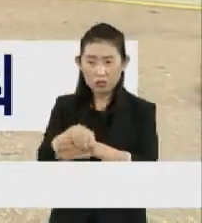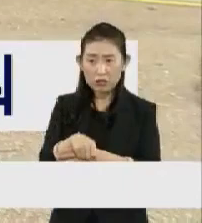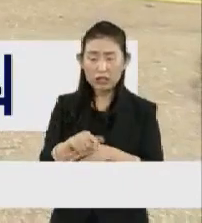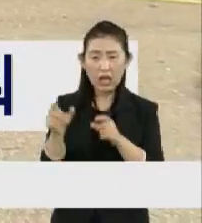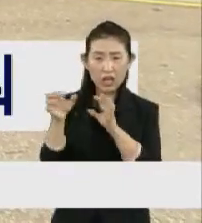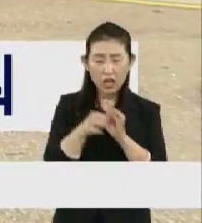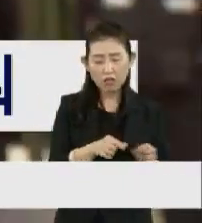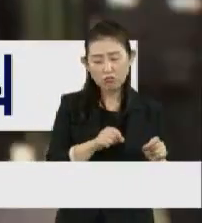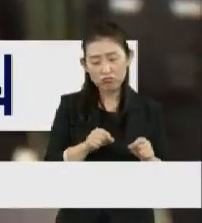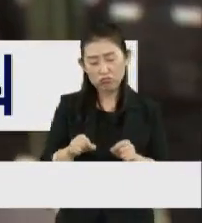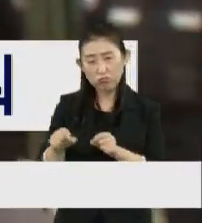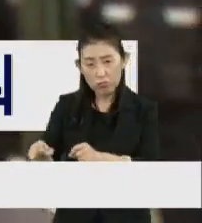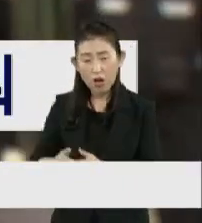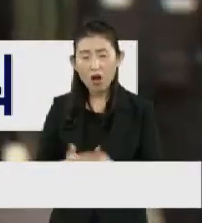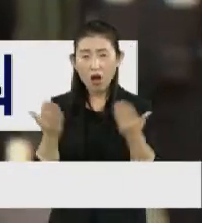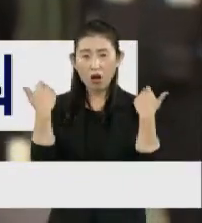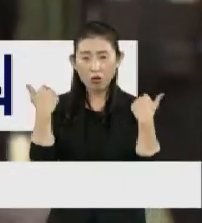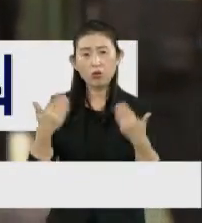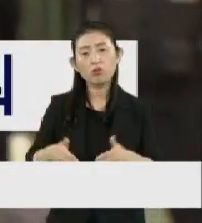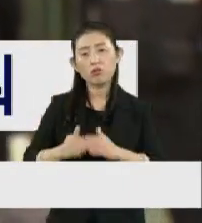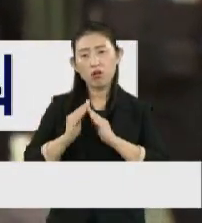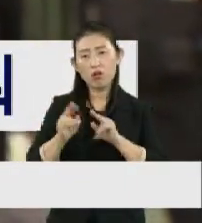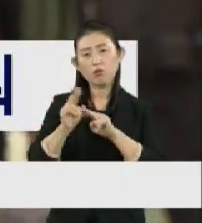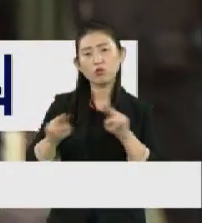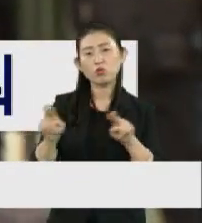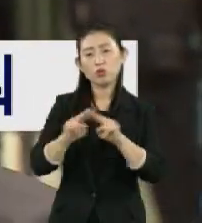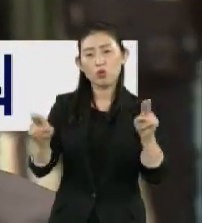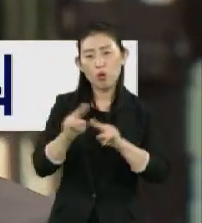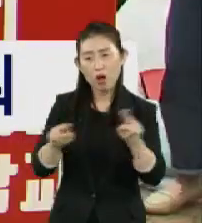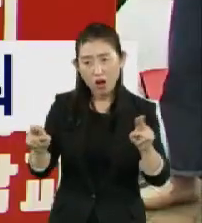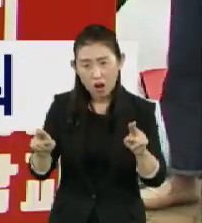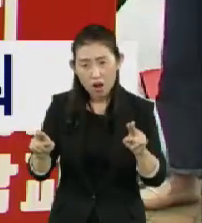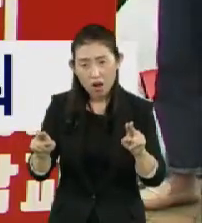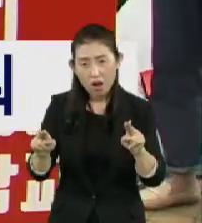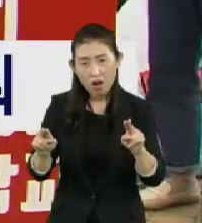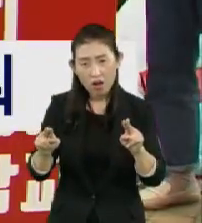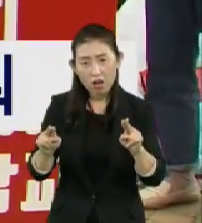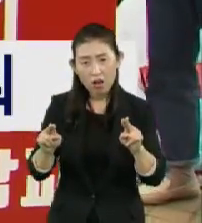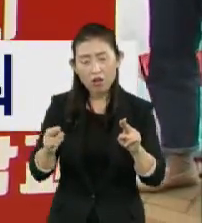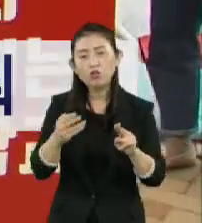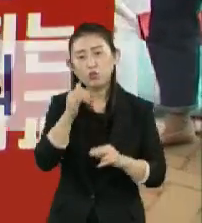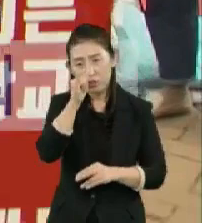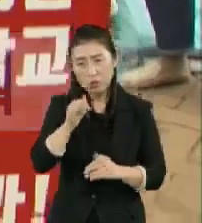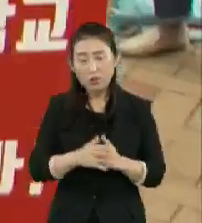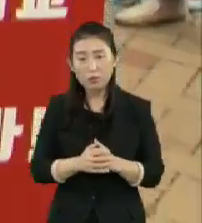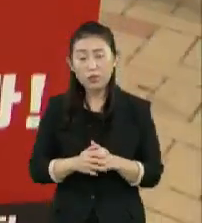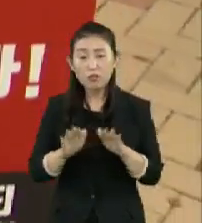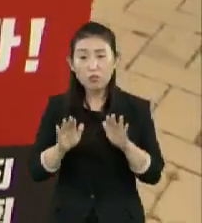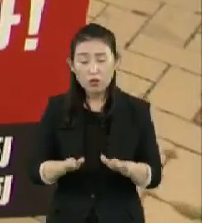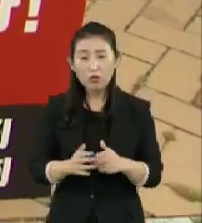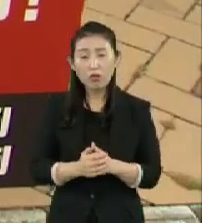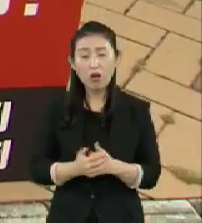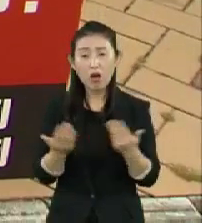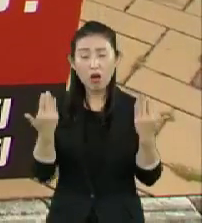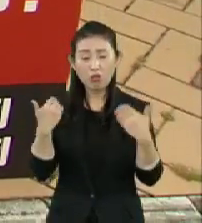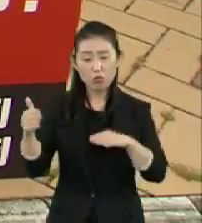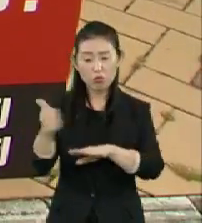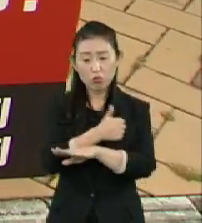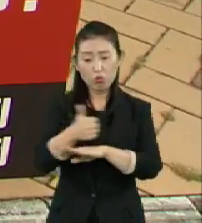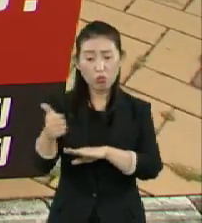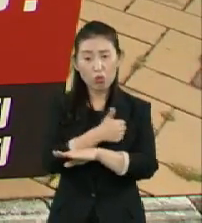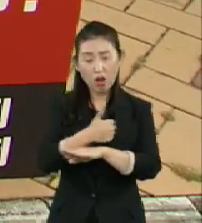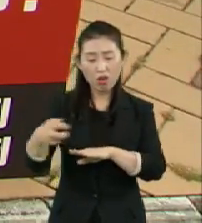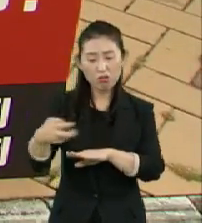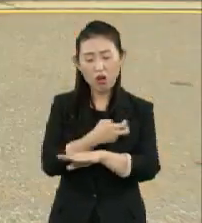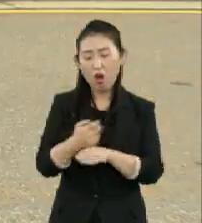계속 미루면서 학교 설립 자체가 취소될 지경에까지 이르렀다며 이럴 바엔 아예 통학을